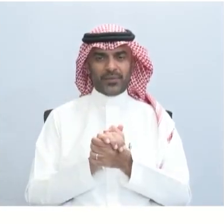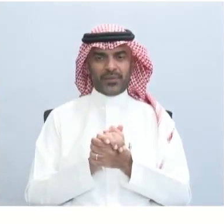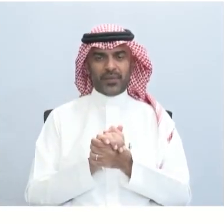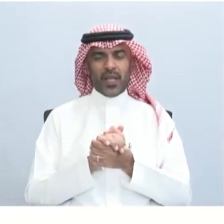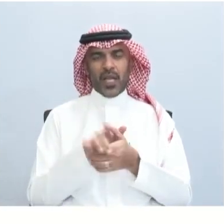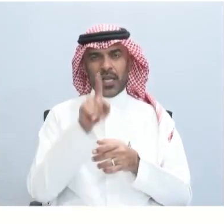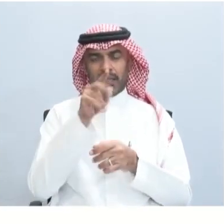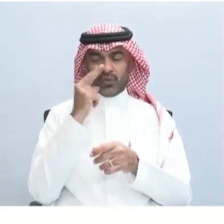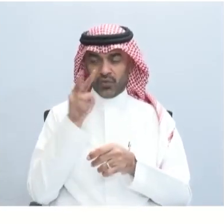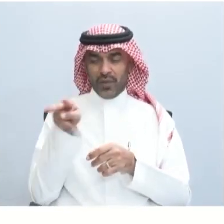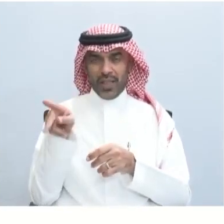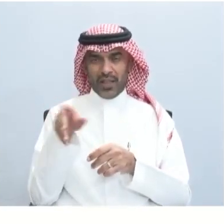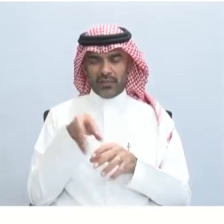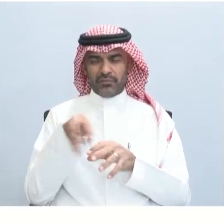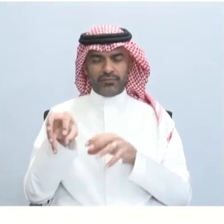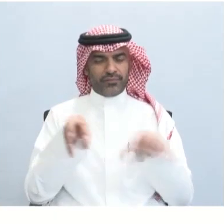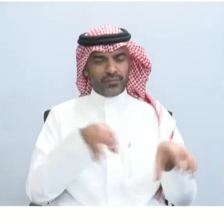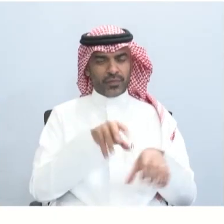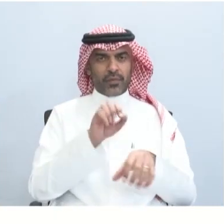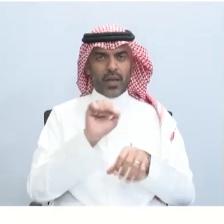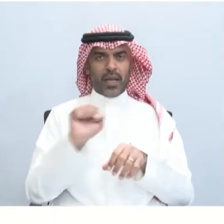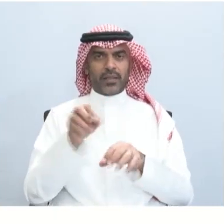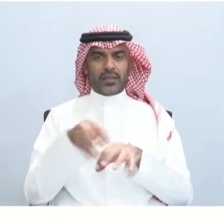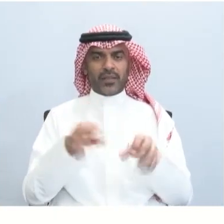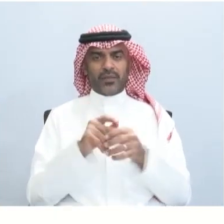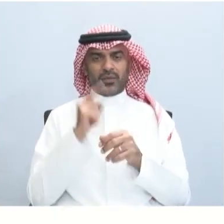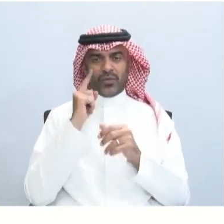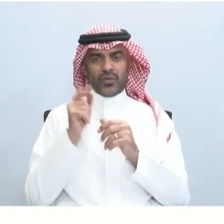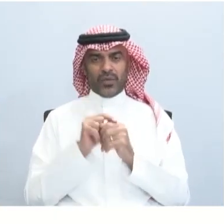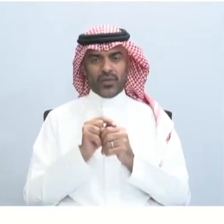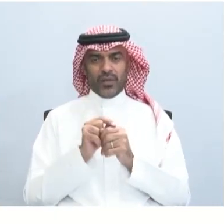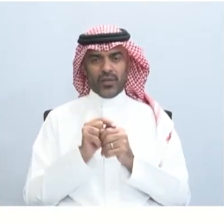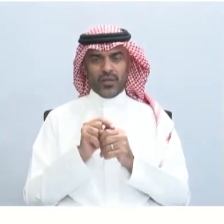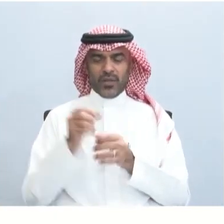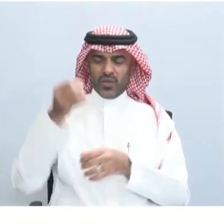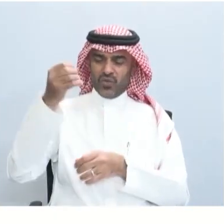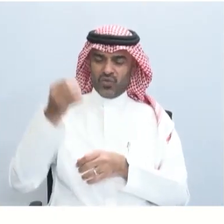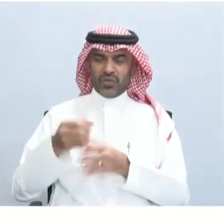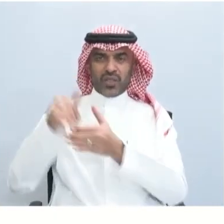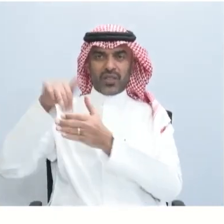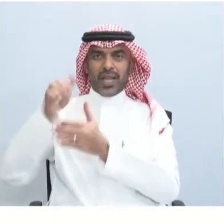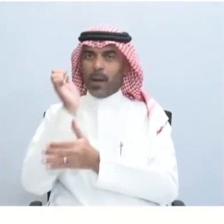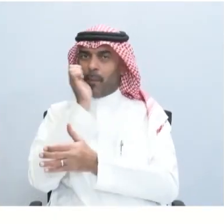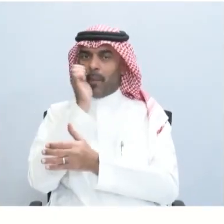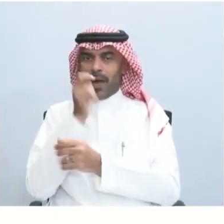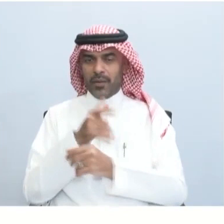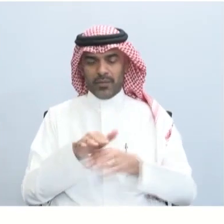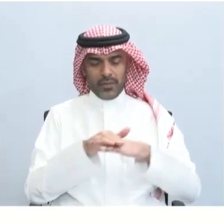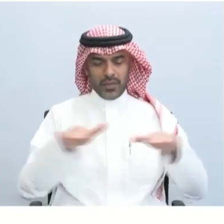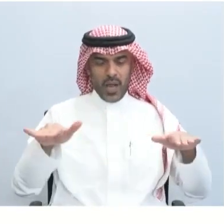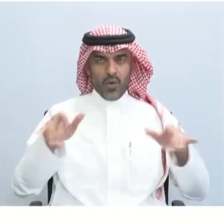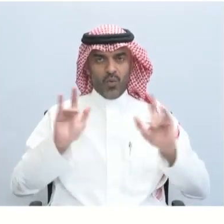اصنف الاشياء التاليه حسب حالتها لدينا زجاجه بها ماء طاوله